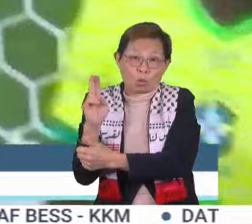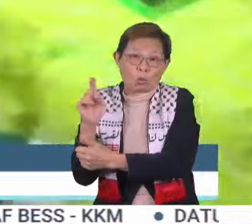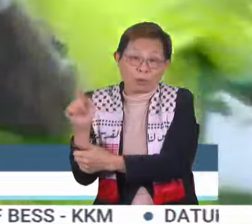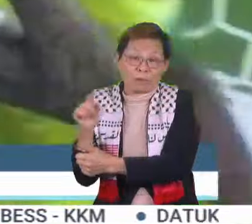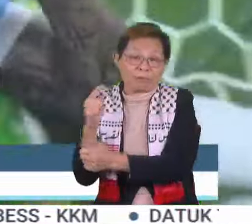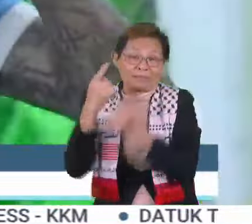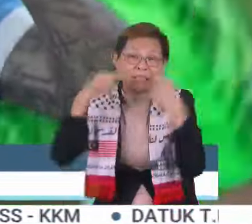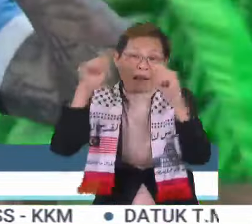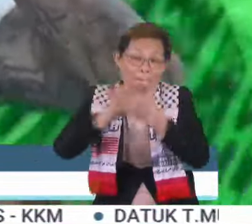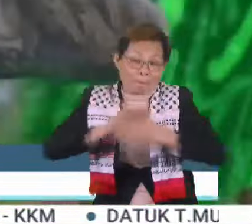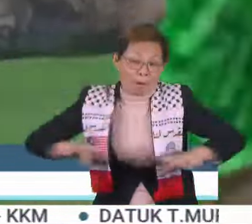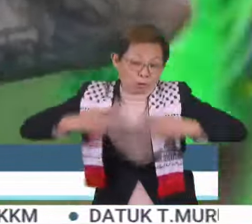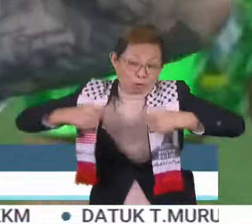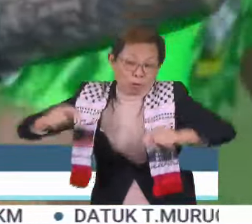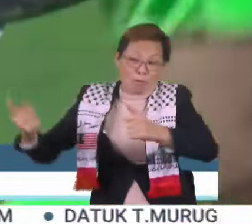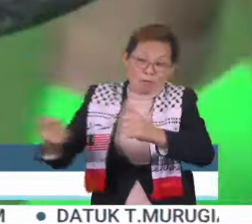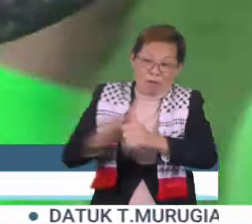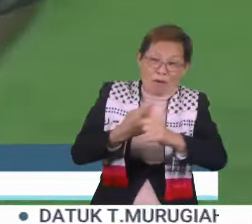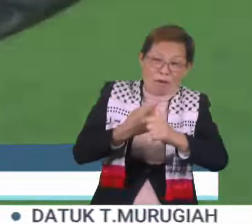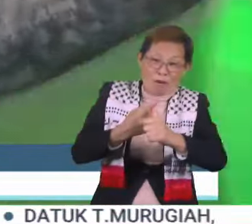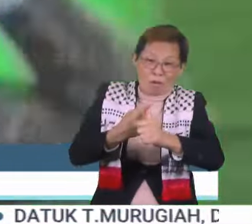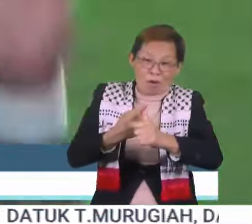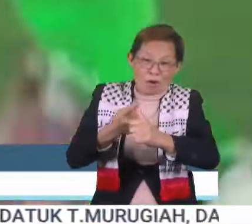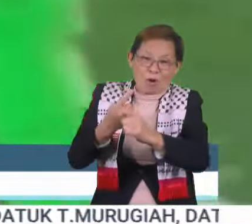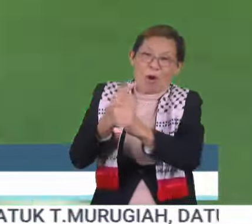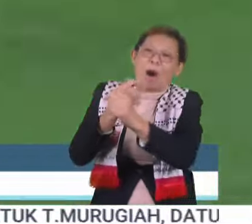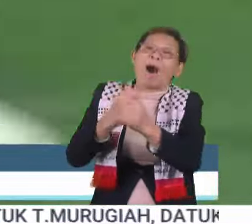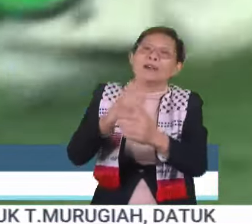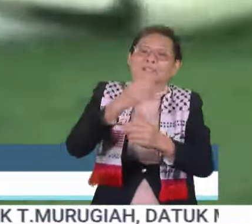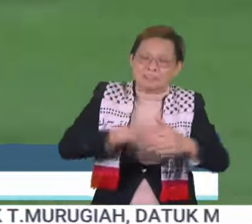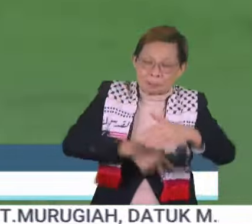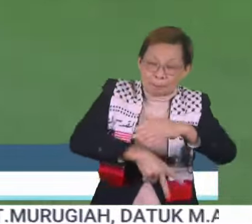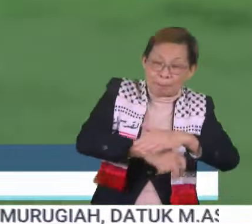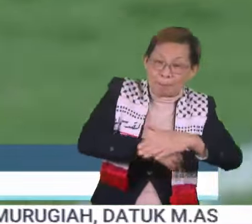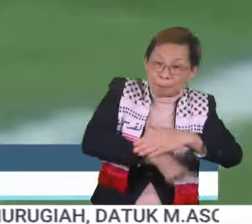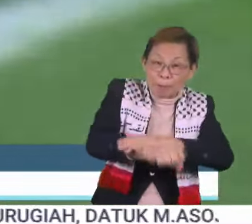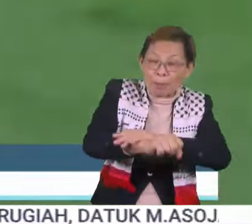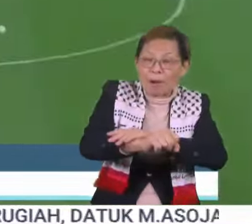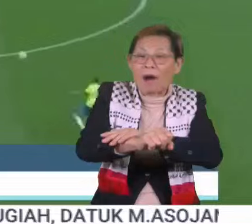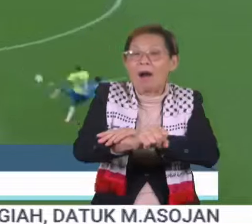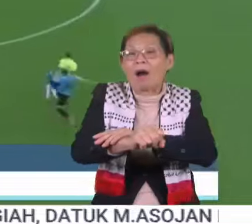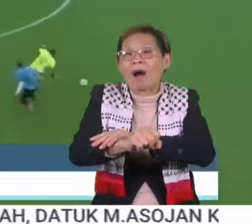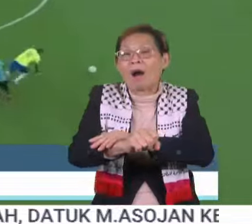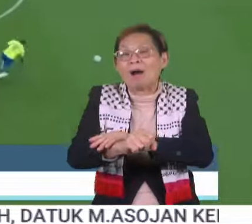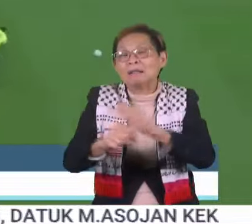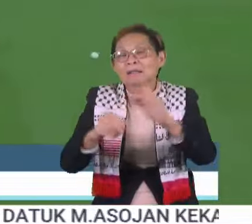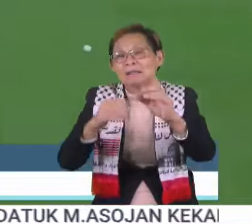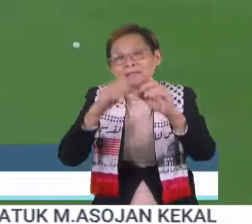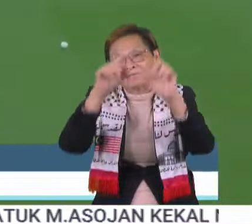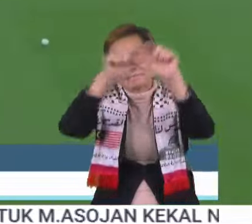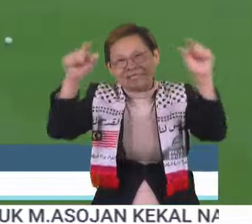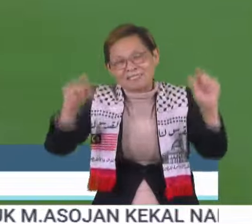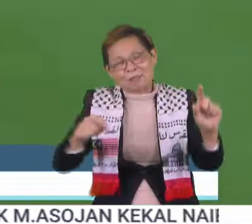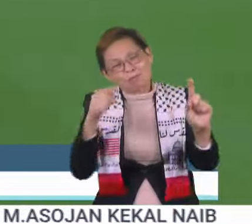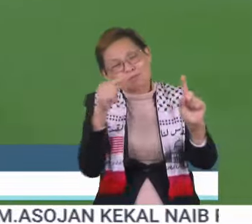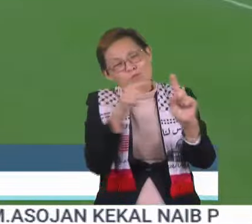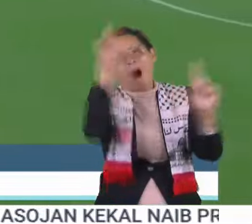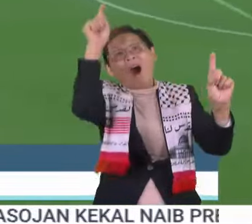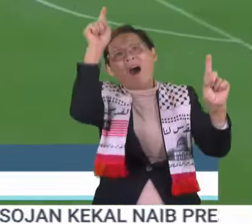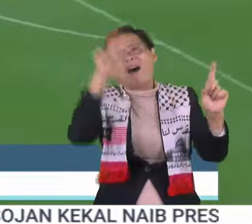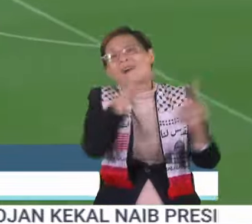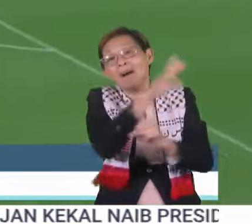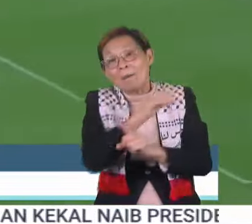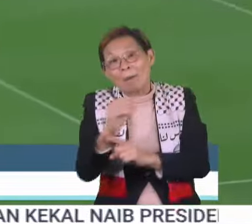Rochet, berjaya menyelamatkan cubaan pertama Eder Militao, manakala sepakan Douglas Luiz pula terkena tiang gol. Cubaan